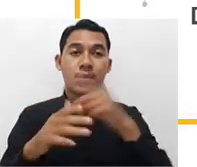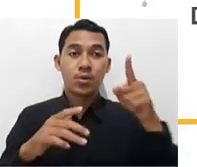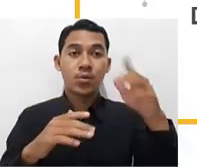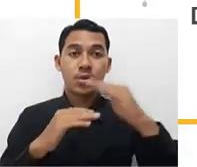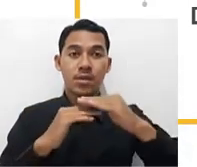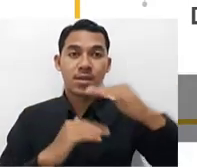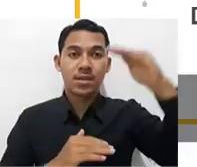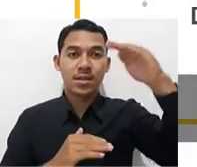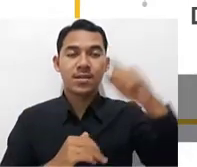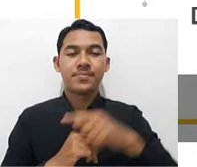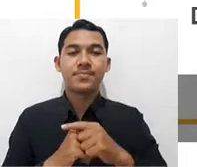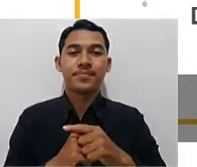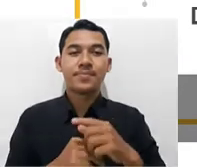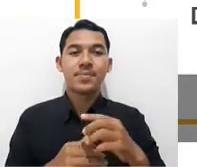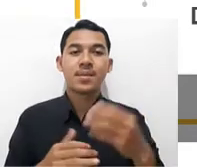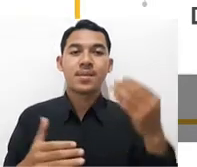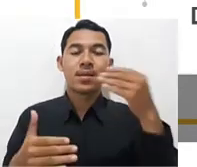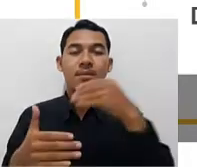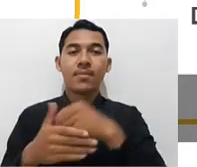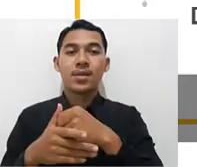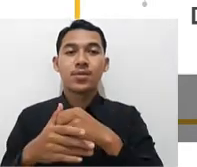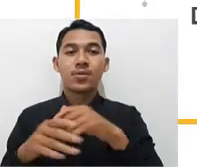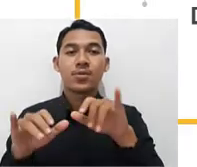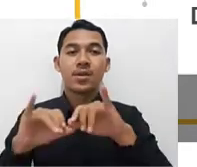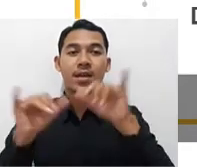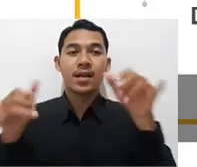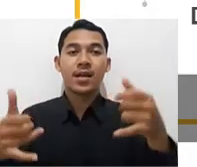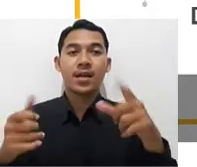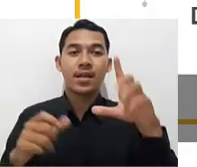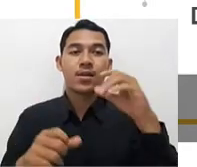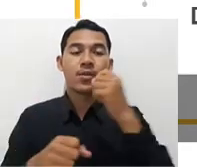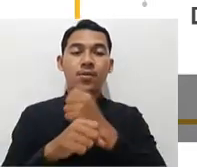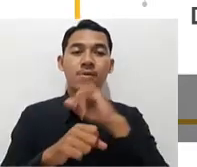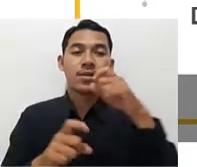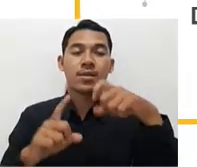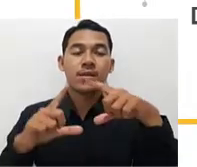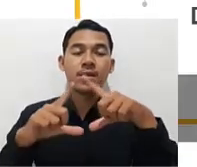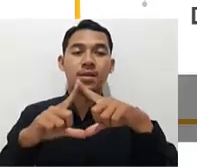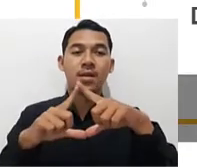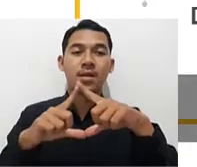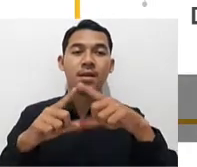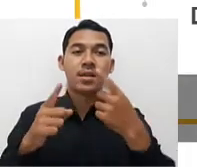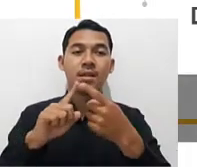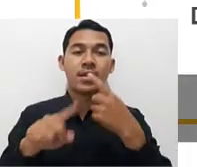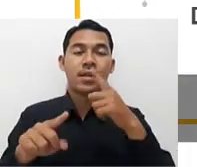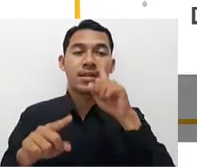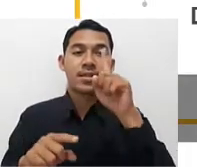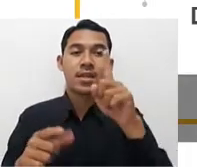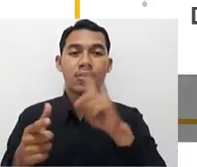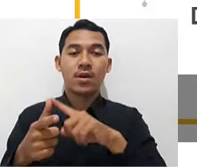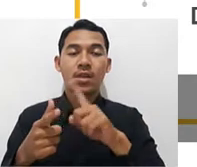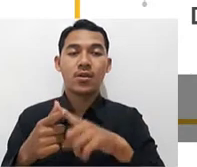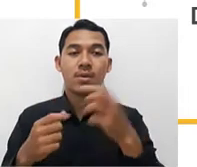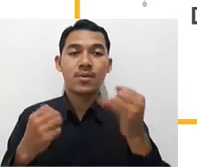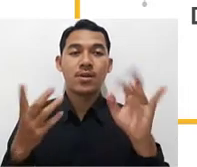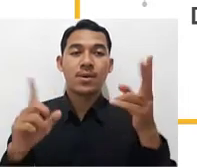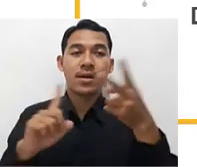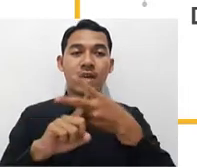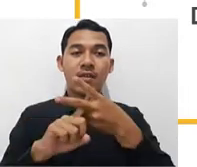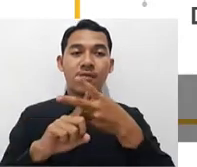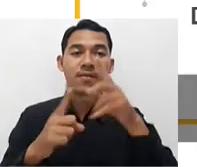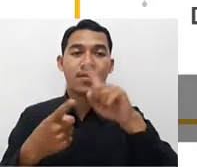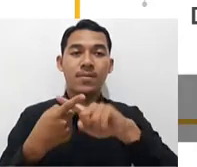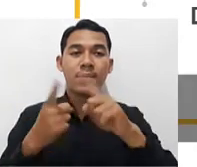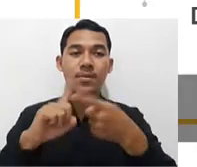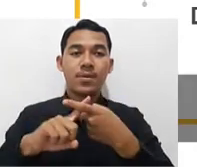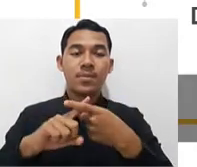register dia termaksud pada rangkaian logika ya yang tersusun dari satu ya atau beberapa flip-flop.